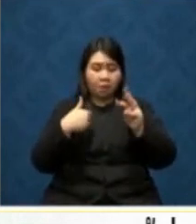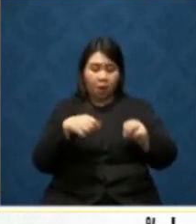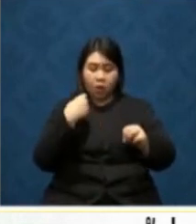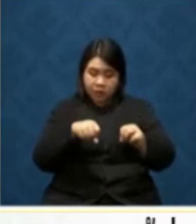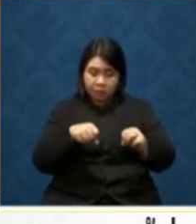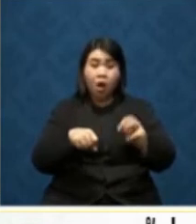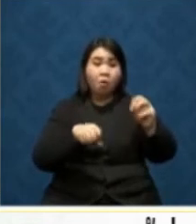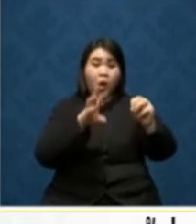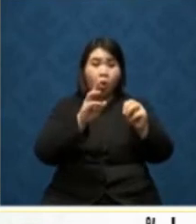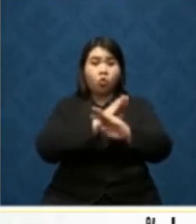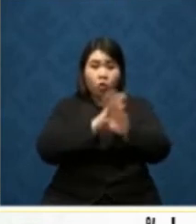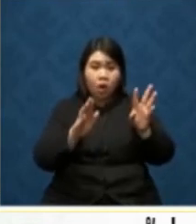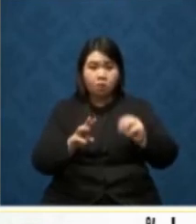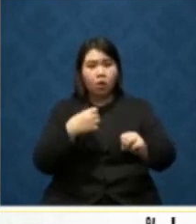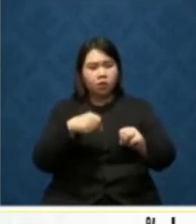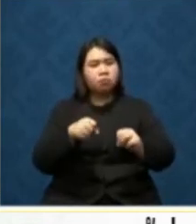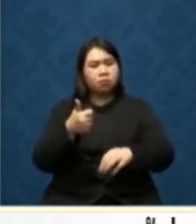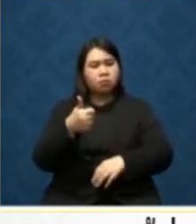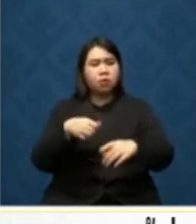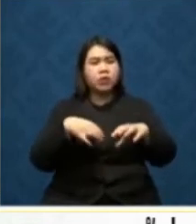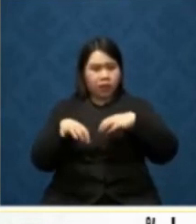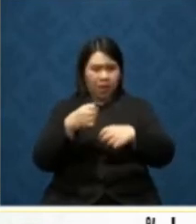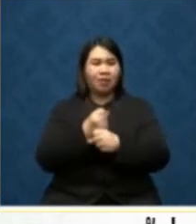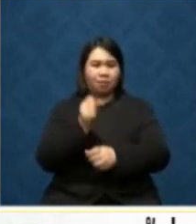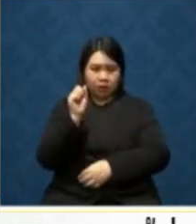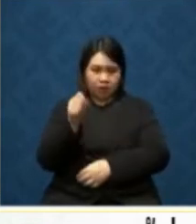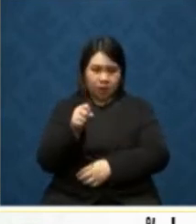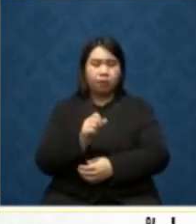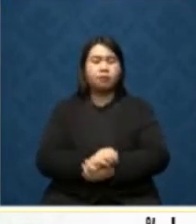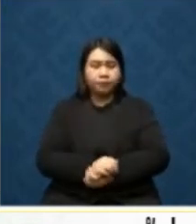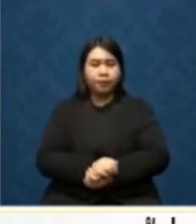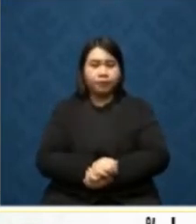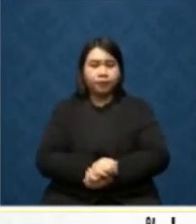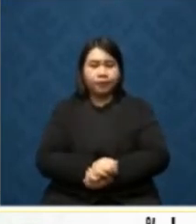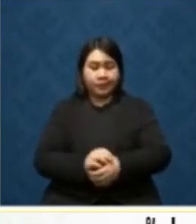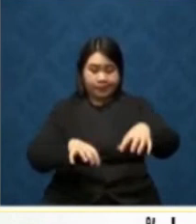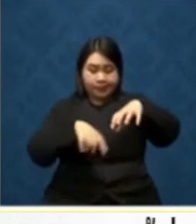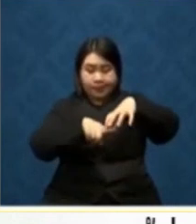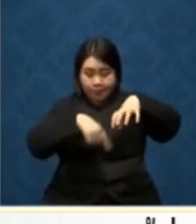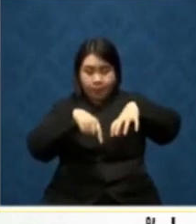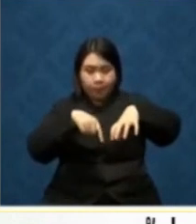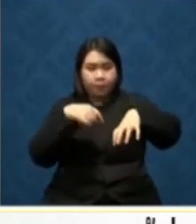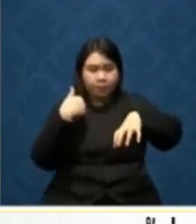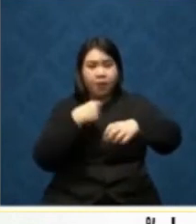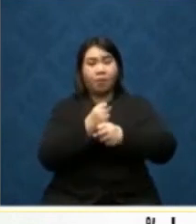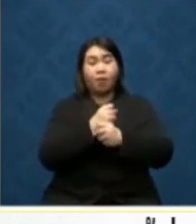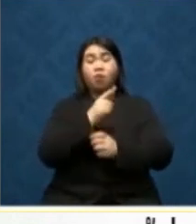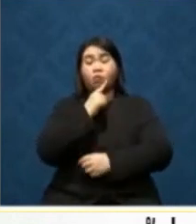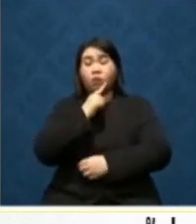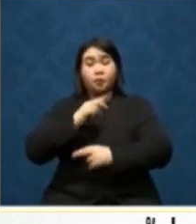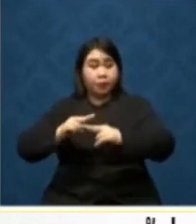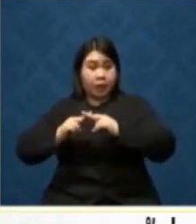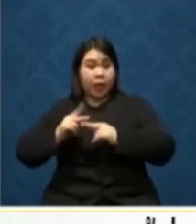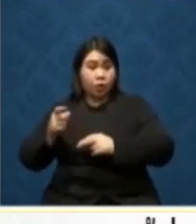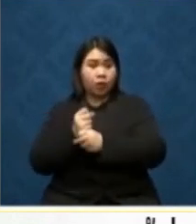่งเสิมเต็มที่ ผมไปดูในหลาย มาตาหกเลิกใ่ใมาตาสิบข้างมาให่มันกเป็ประเด็ถงต้